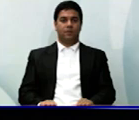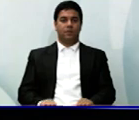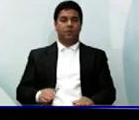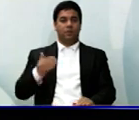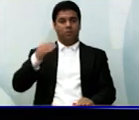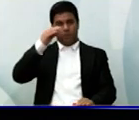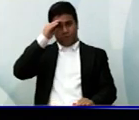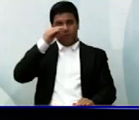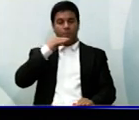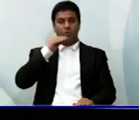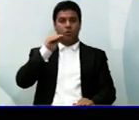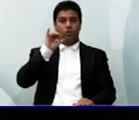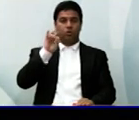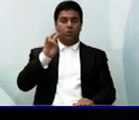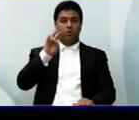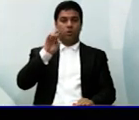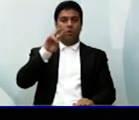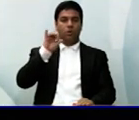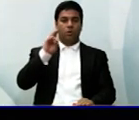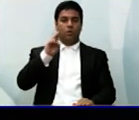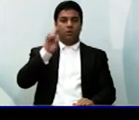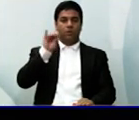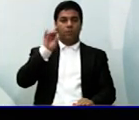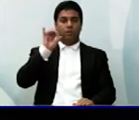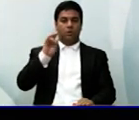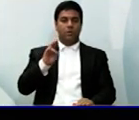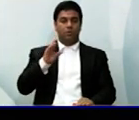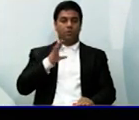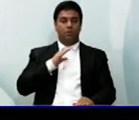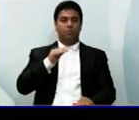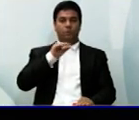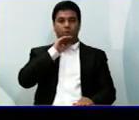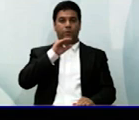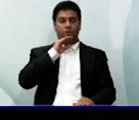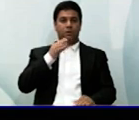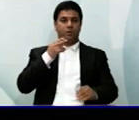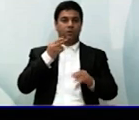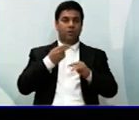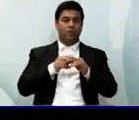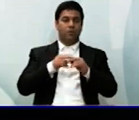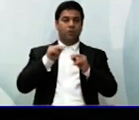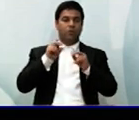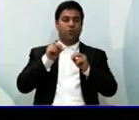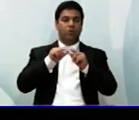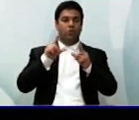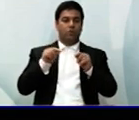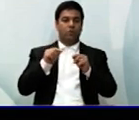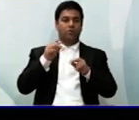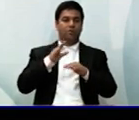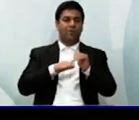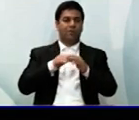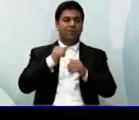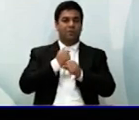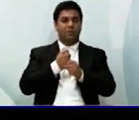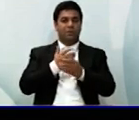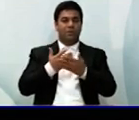Отец его – Джон Локвуд Киплинг был профессором местной школы искусств. Он